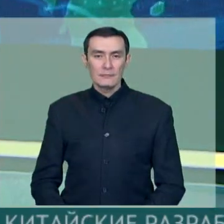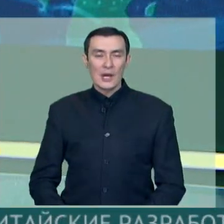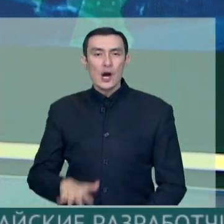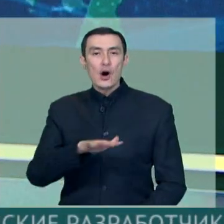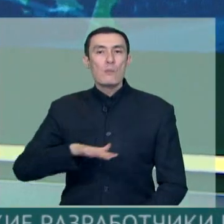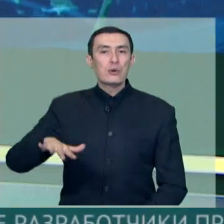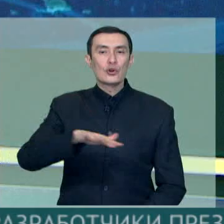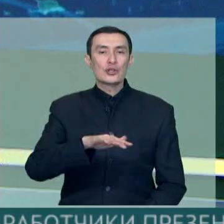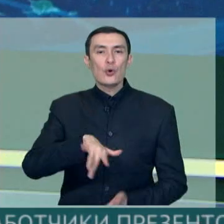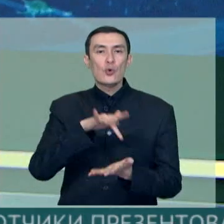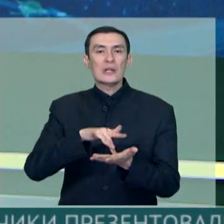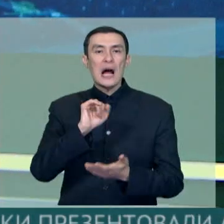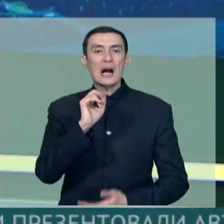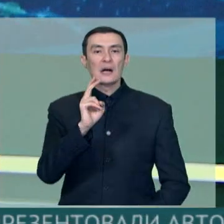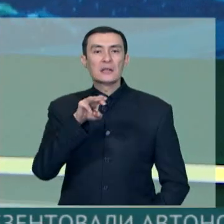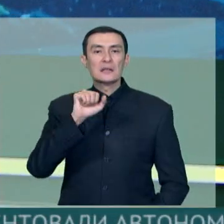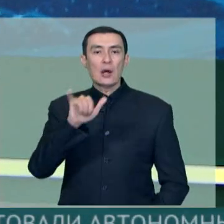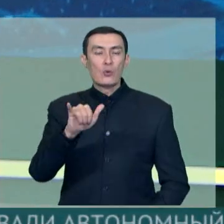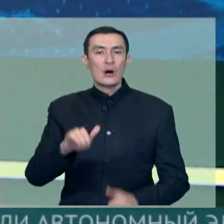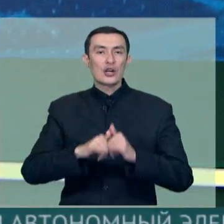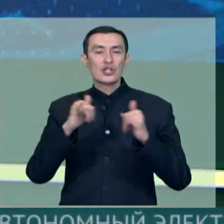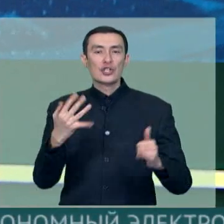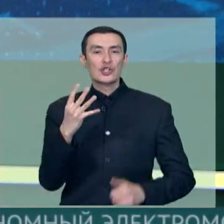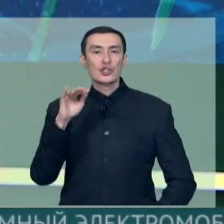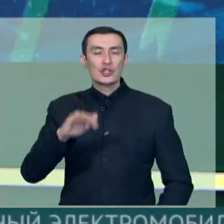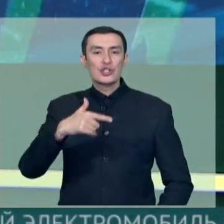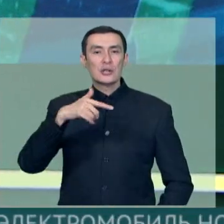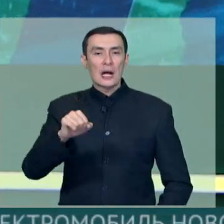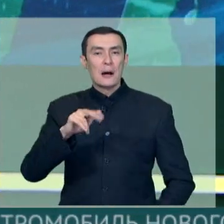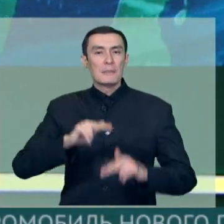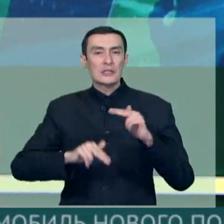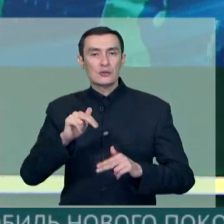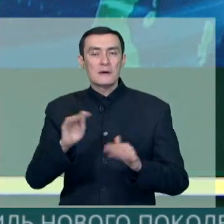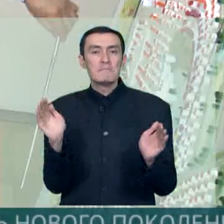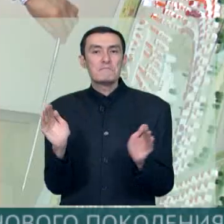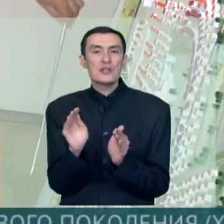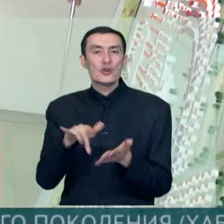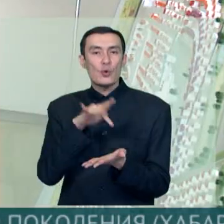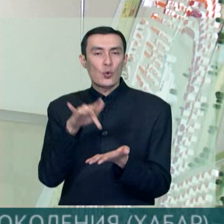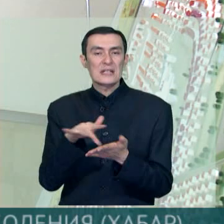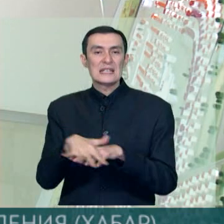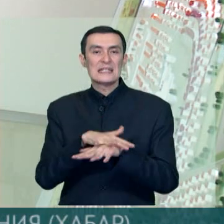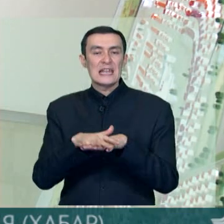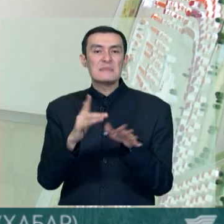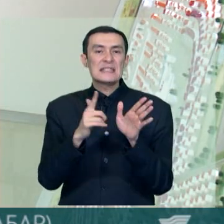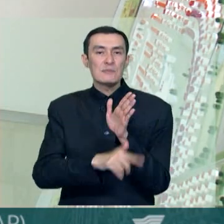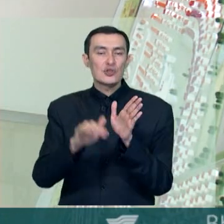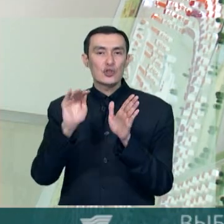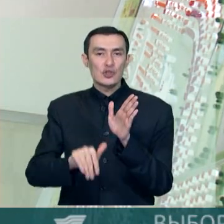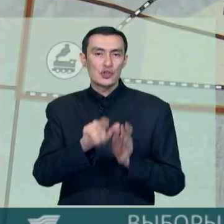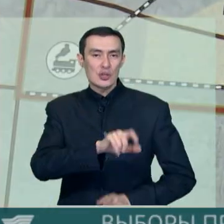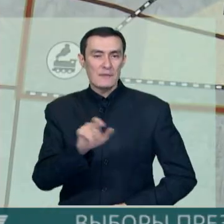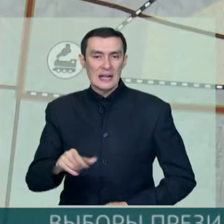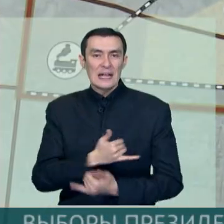Площадь Актау расширится на 4000 гектаров. Здесь планируют построить мини-город с населением в 70 тысяч